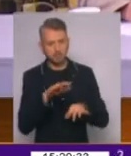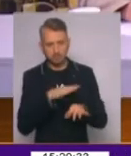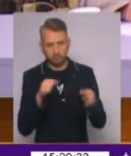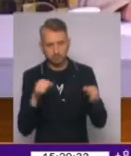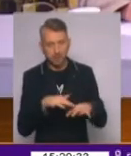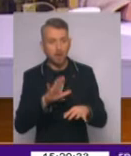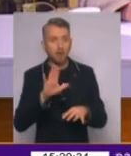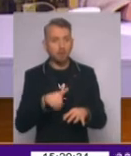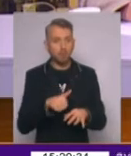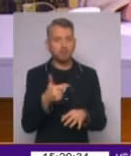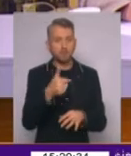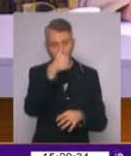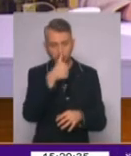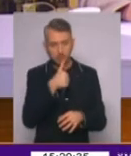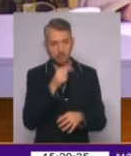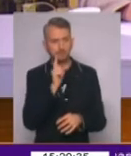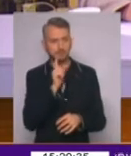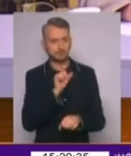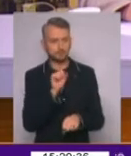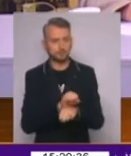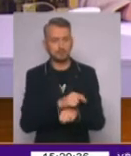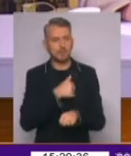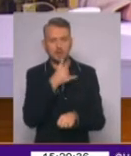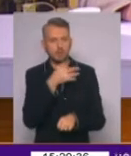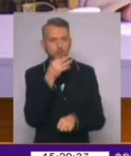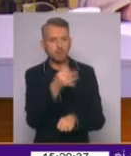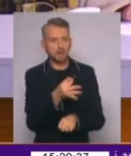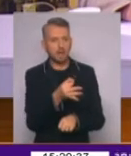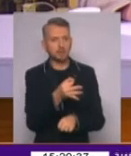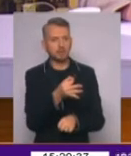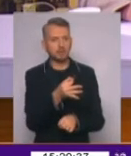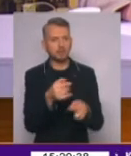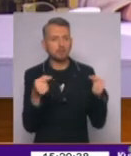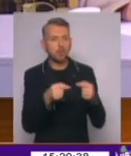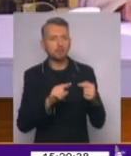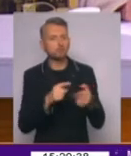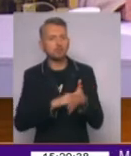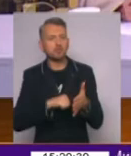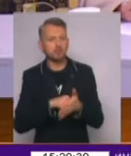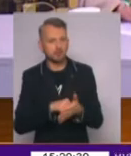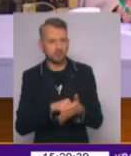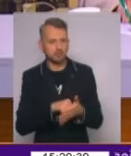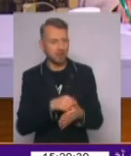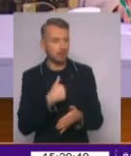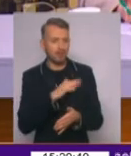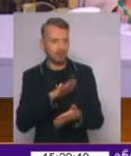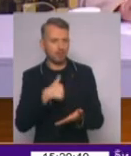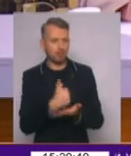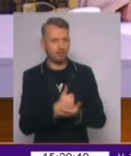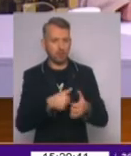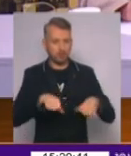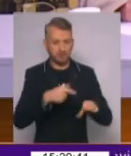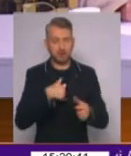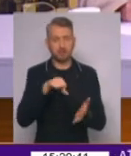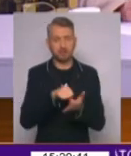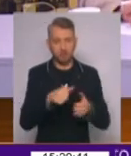але потім в грудні цей процес пригальмувався. Я не можу сказати відповідально, чому саме, тому що я не є головою комісії, я член